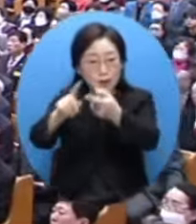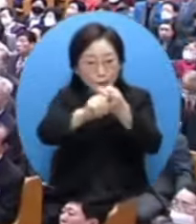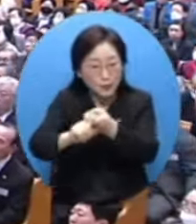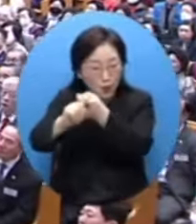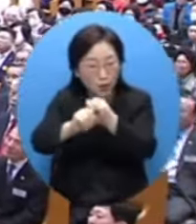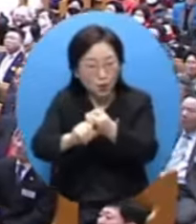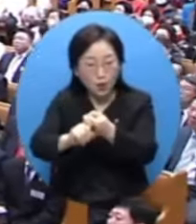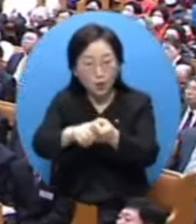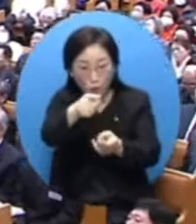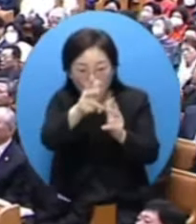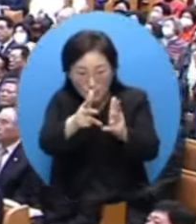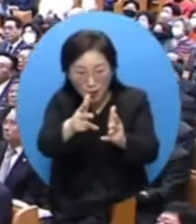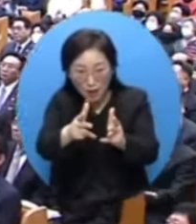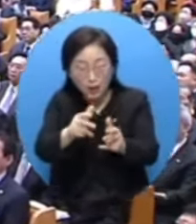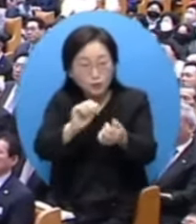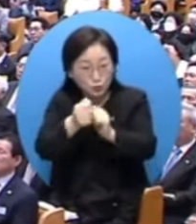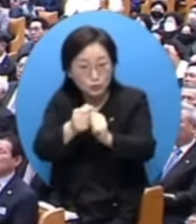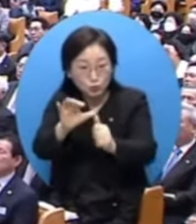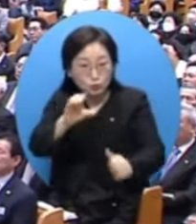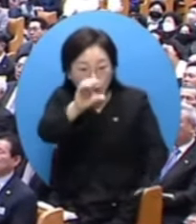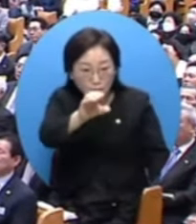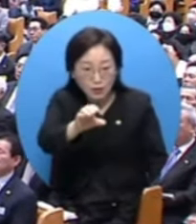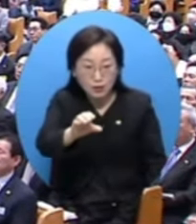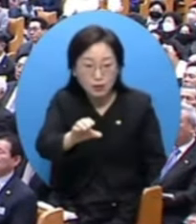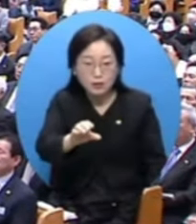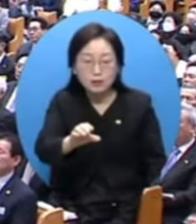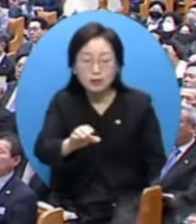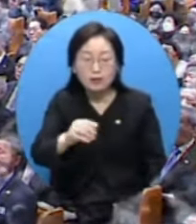잘 된다 그래서 주식을 투자했다 또 돈을 또 다 날렸습니다.